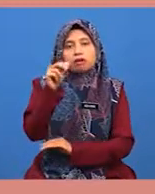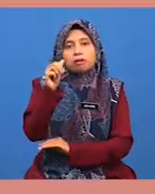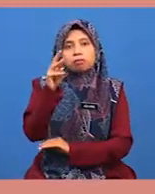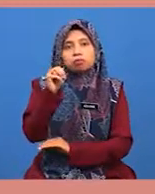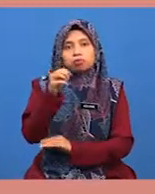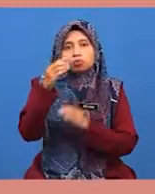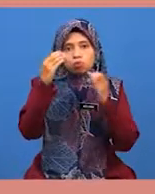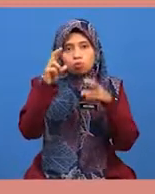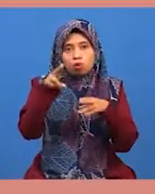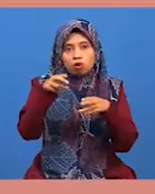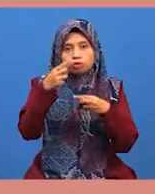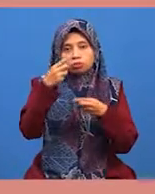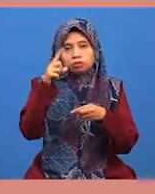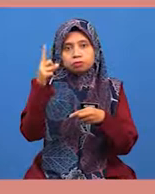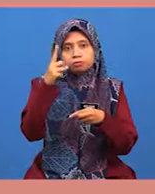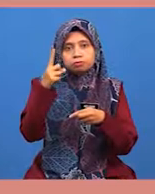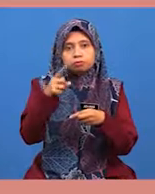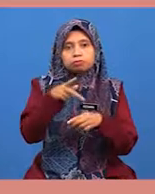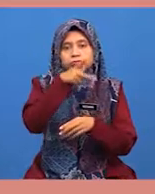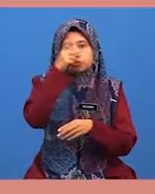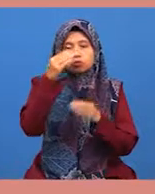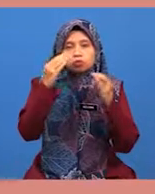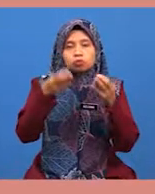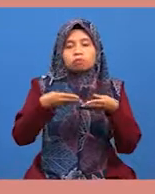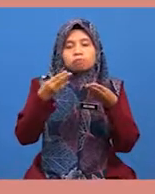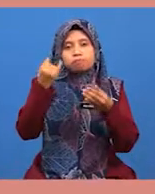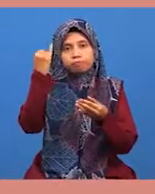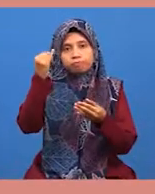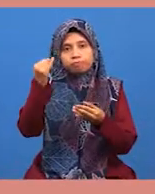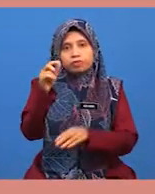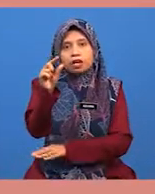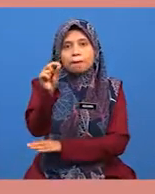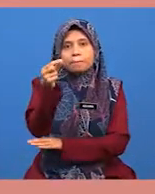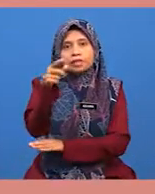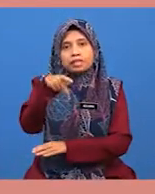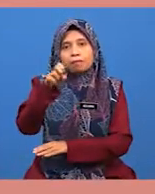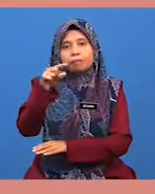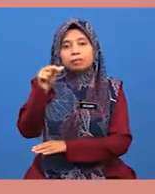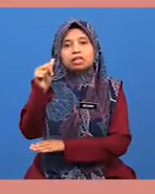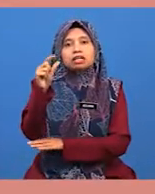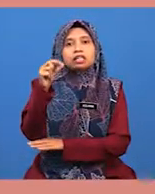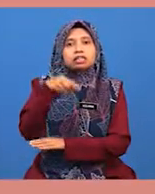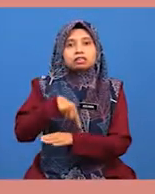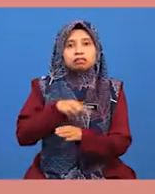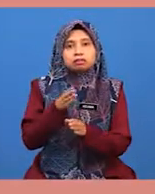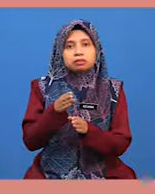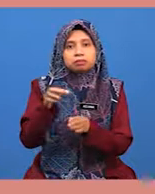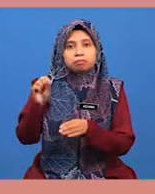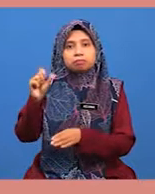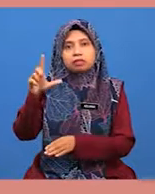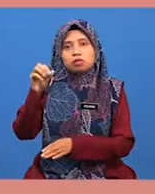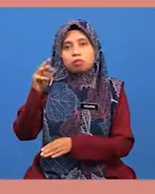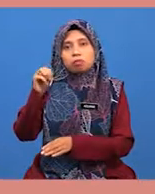kerana guru memberi ilmu. Petik pegaga di tepi lombong. Sebelum dihidang,